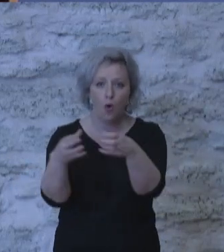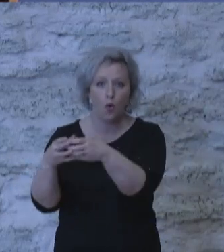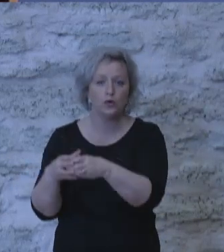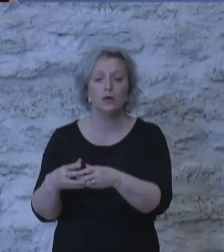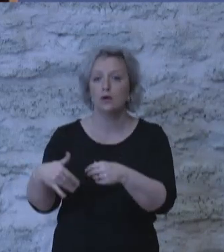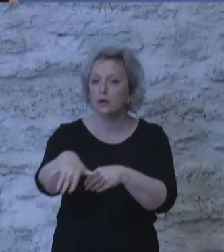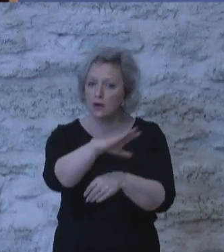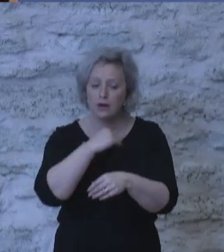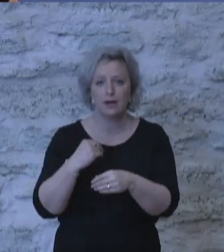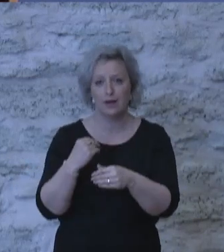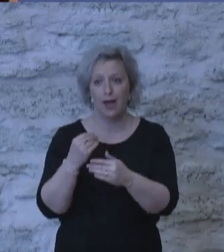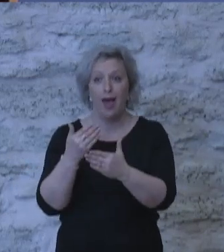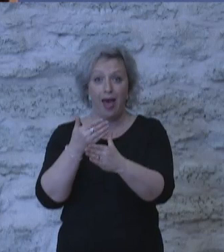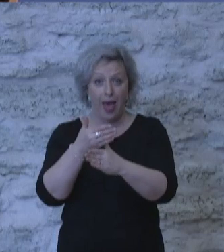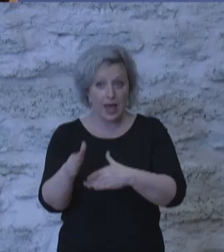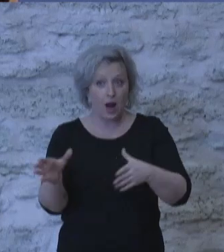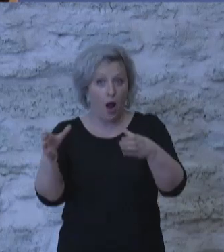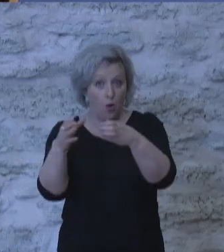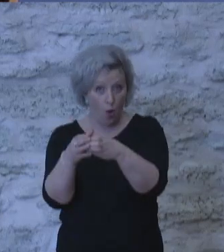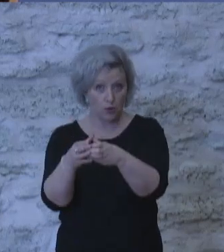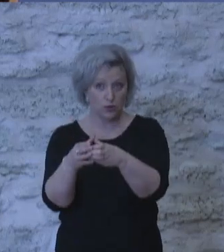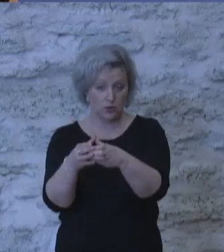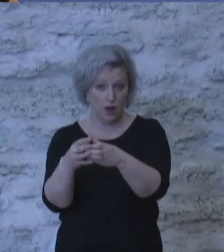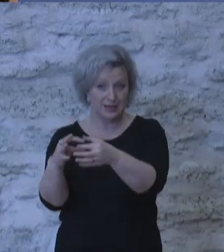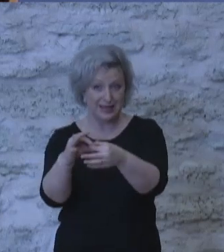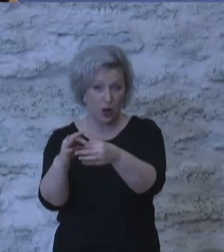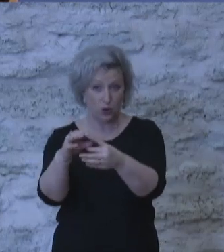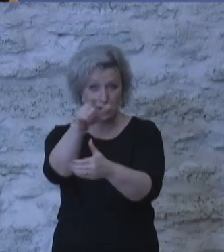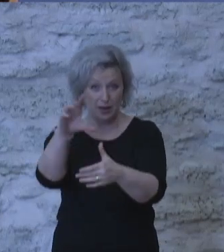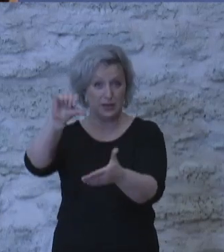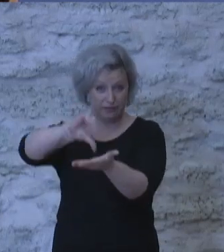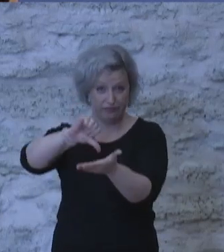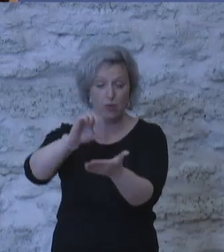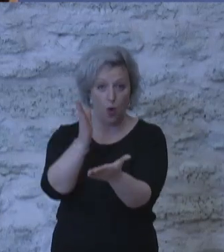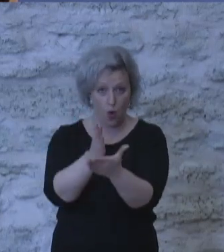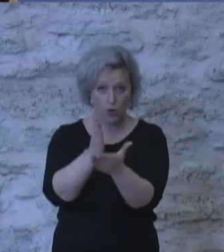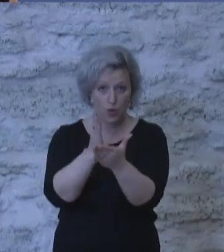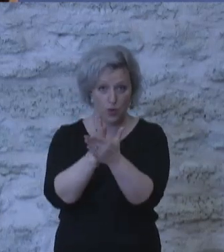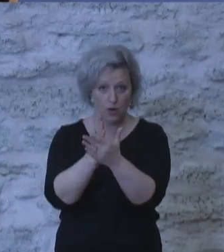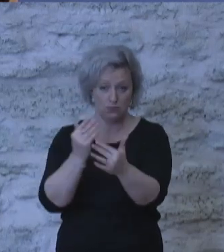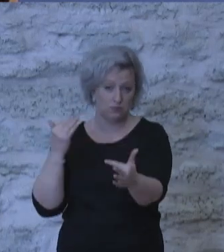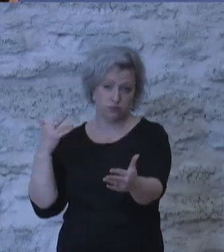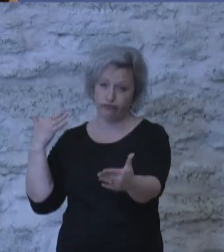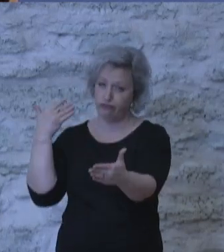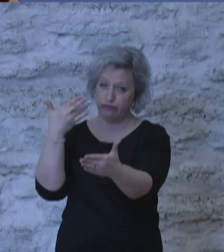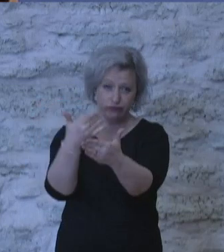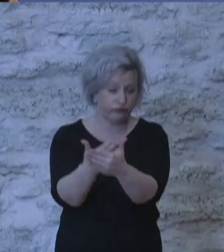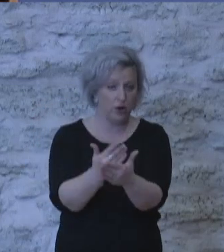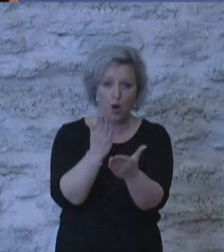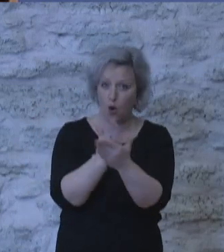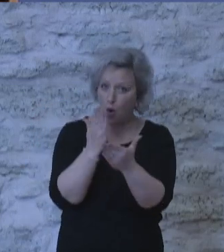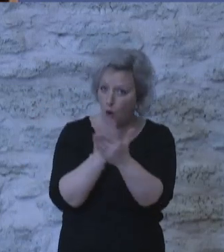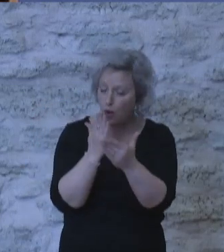on ka erakondadega seotud isikud, see on läbi ajalu olnud niimoodi. Et seal on erakondade ja